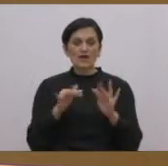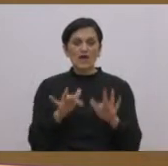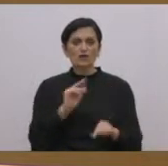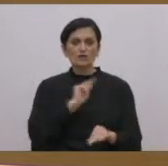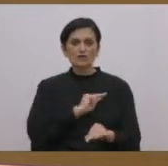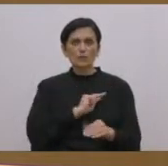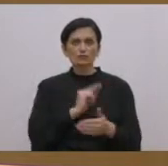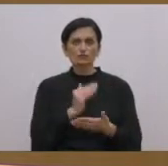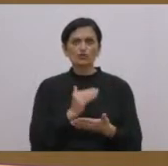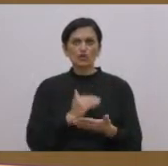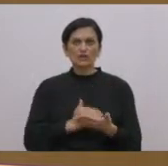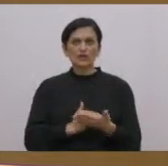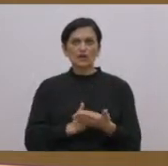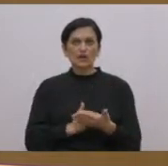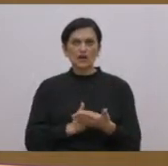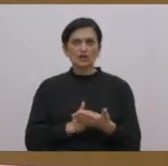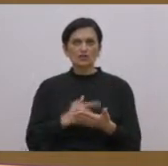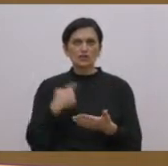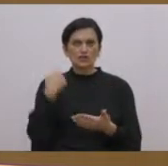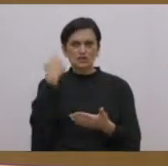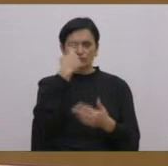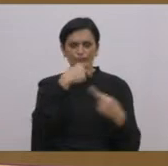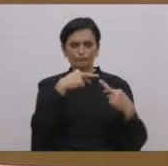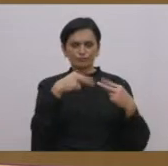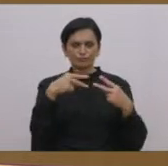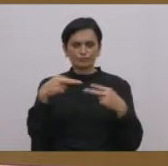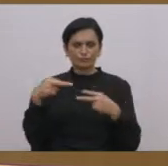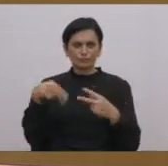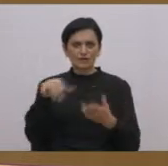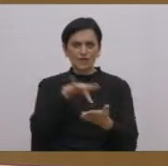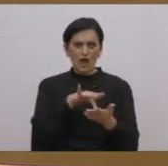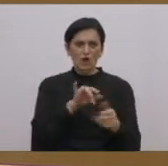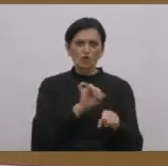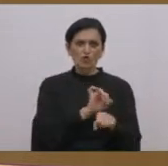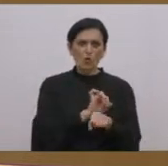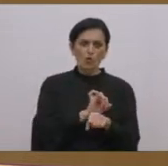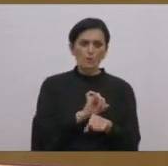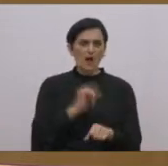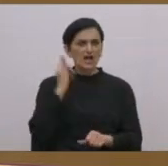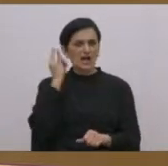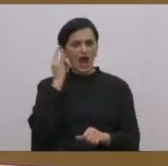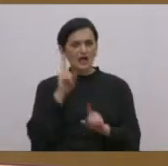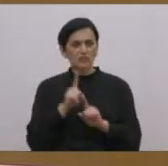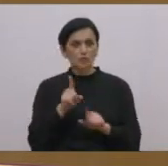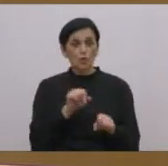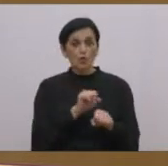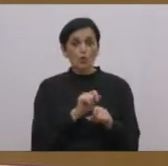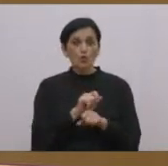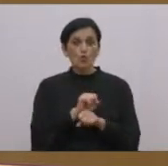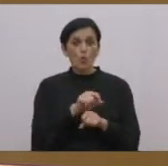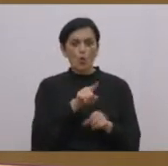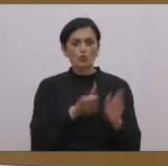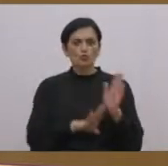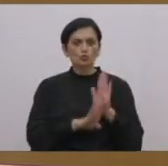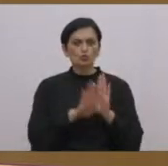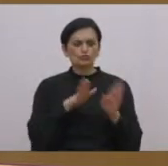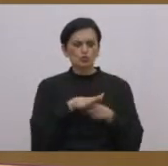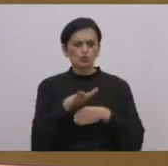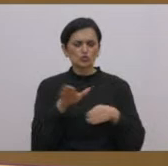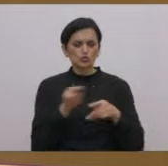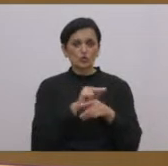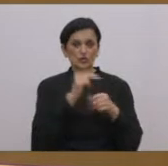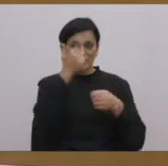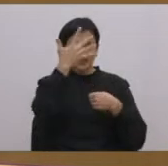სამუშაოების შედეგად იესა ხეიცვალა ამ ქალაქებმა გურმას და კასპმაც, მათ შორის გურში სრული რეაბილიტაცია ჩაუტარდა